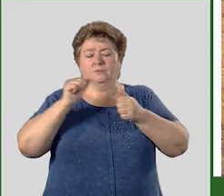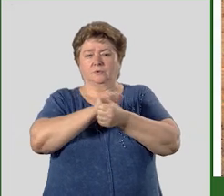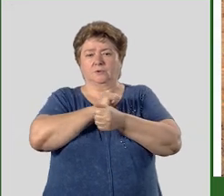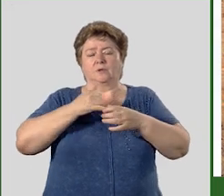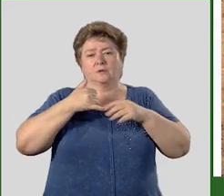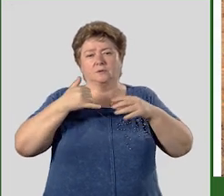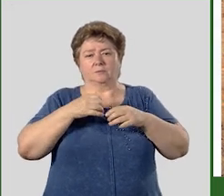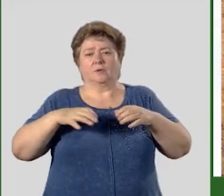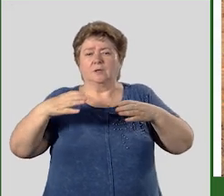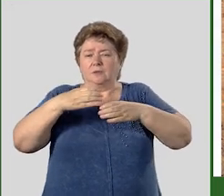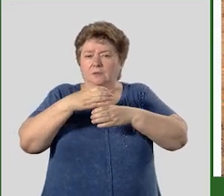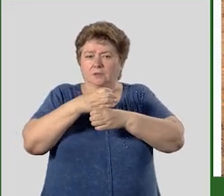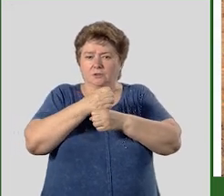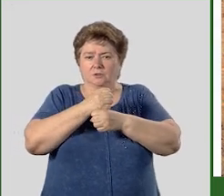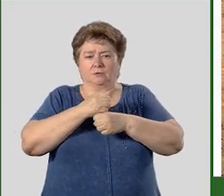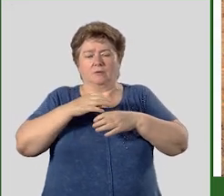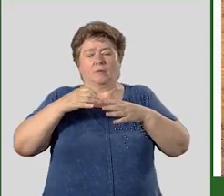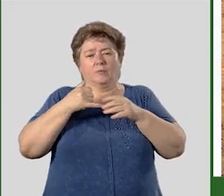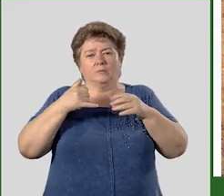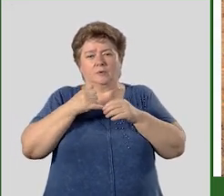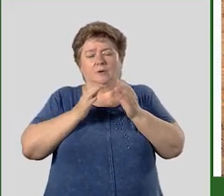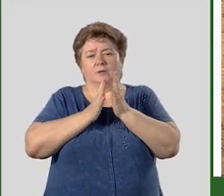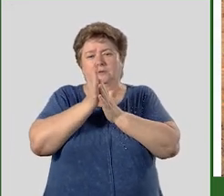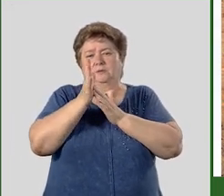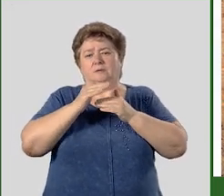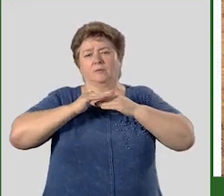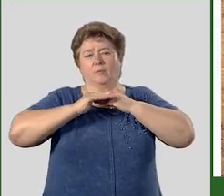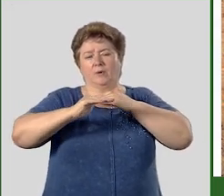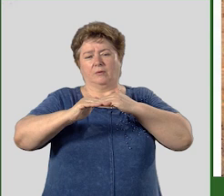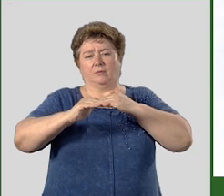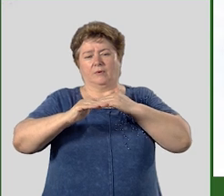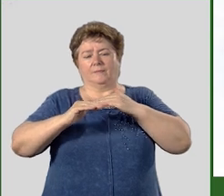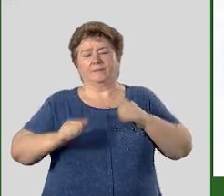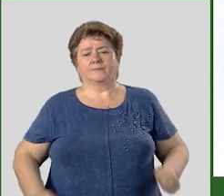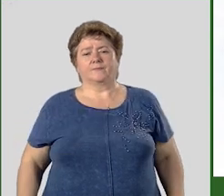землях привел к уничтожению почвенно-растительного покрова.